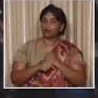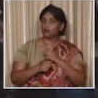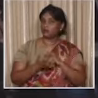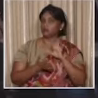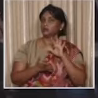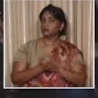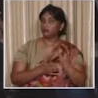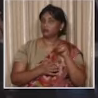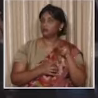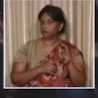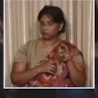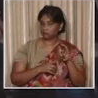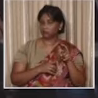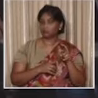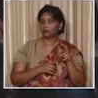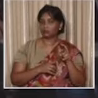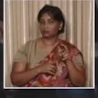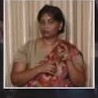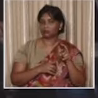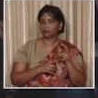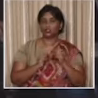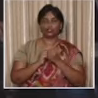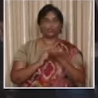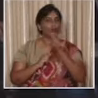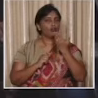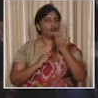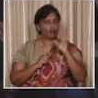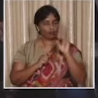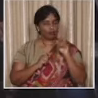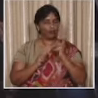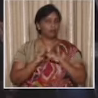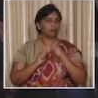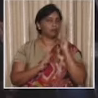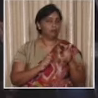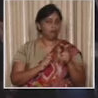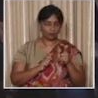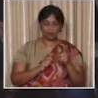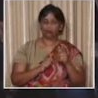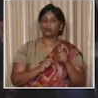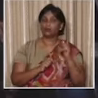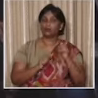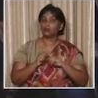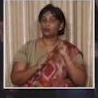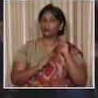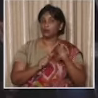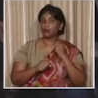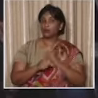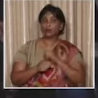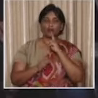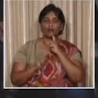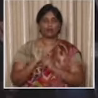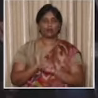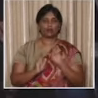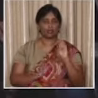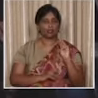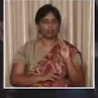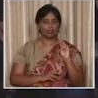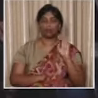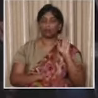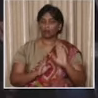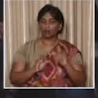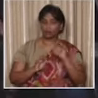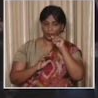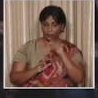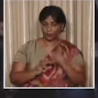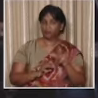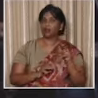කරනවා ඒ අයව සේවෙන් ඉවත් කරලා වන්දියක් ලබා දෙන්න. වන්දිය ලබා දෙද්දී ආණ්ඩුව කියනවා 130ක් දෙනවා කියලා. හැබැයි ඉතා